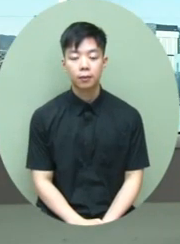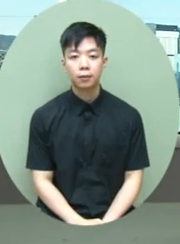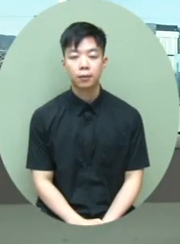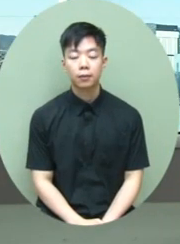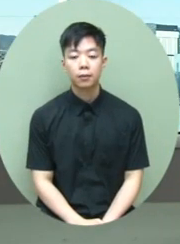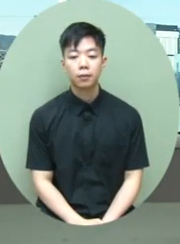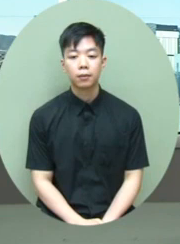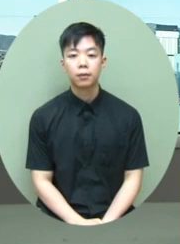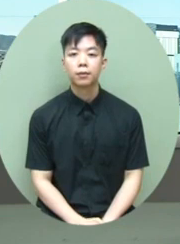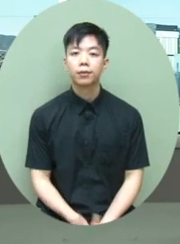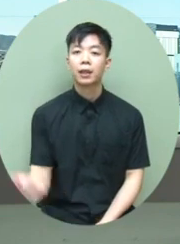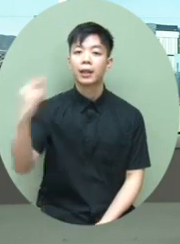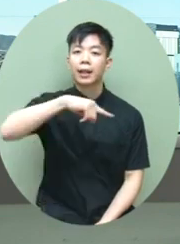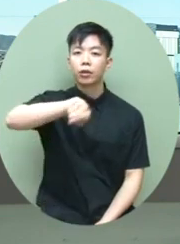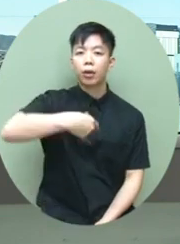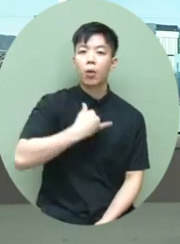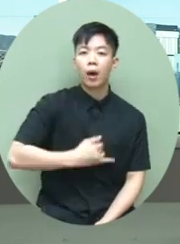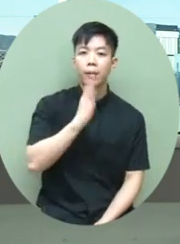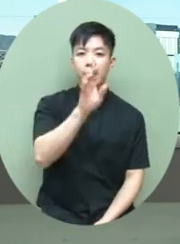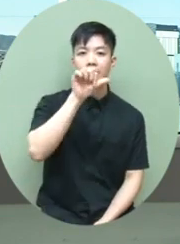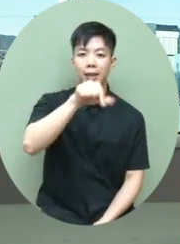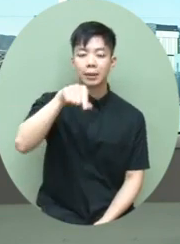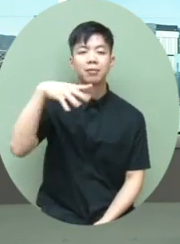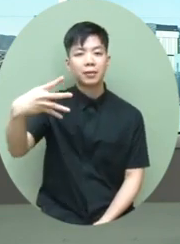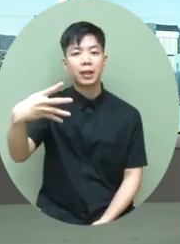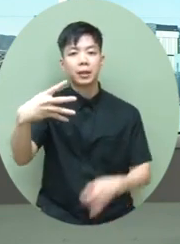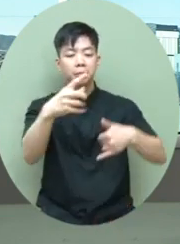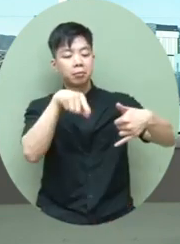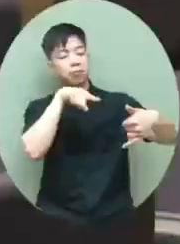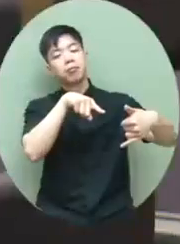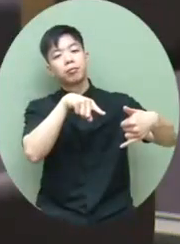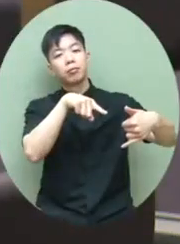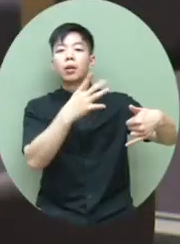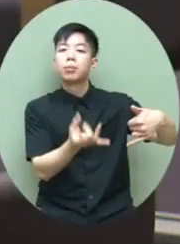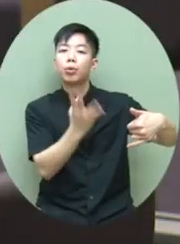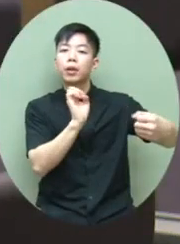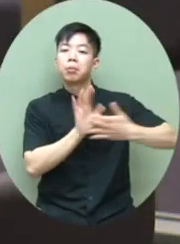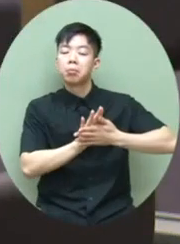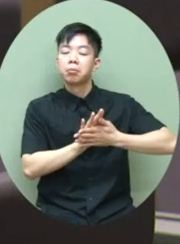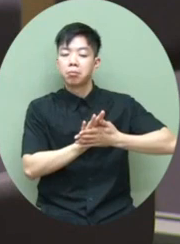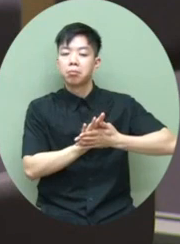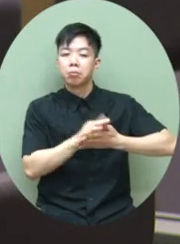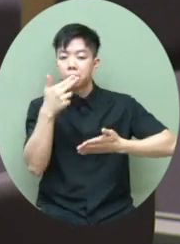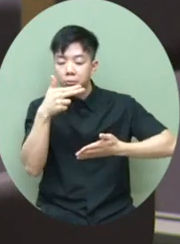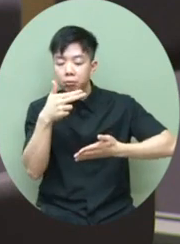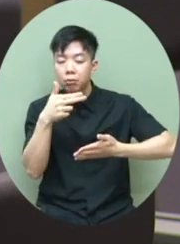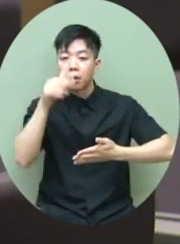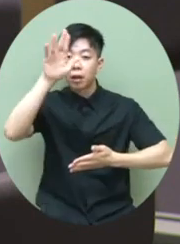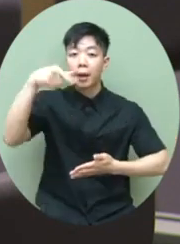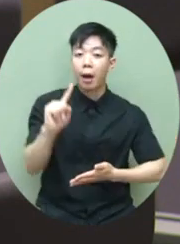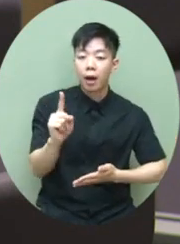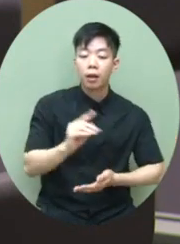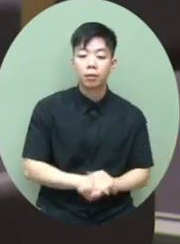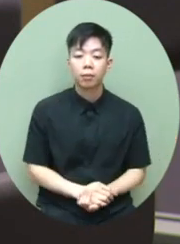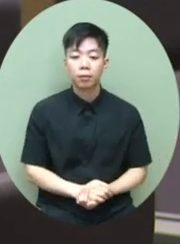都想問翻機場嘅嗰個懷疑 BA.4 個案啦，咁其實點解會覺得佢係本地感染咧？咁同埋就係有冇話知道佢個